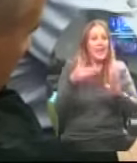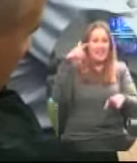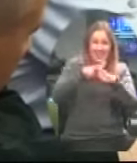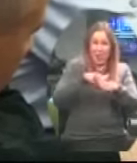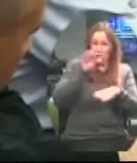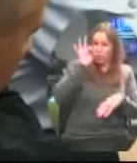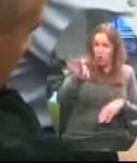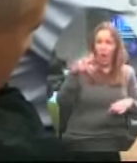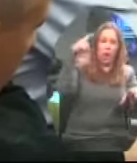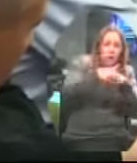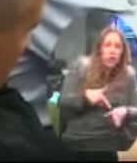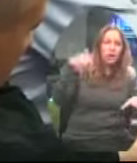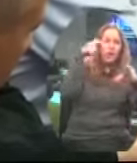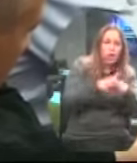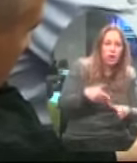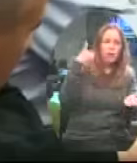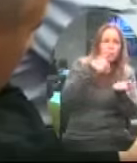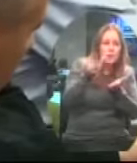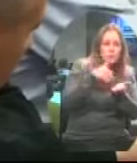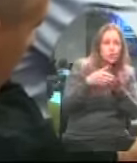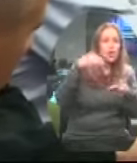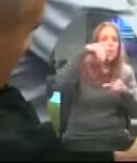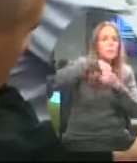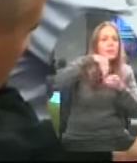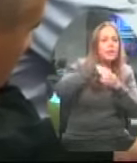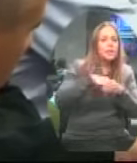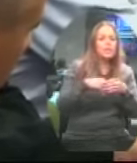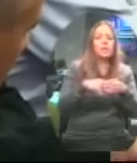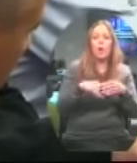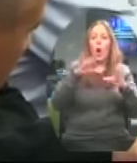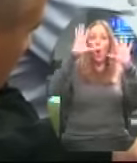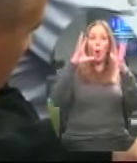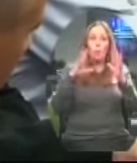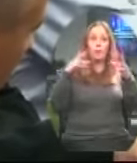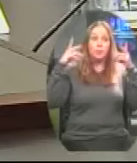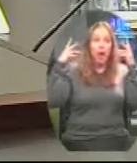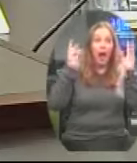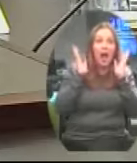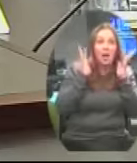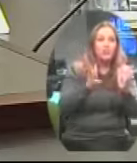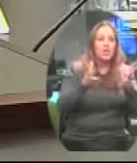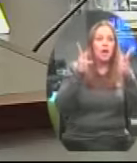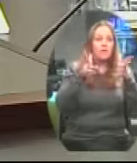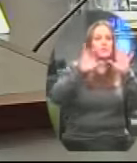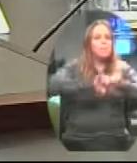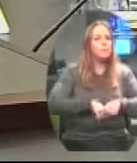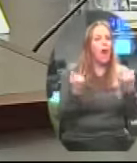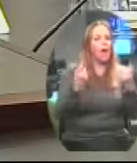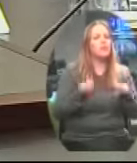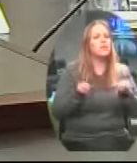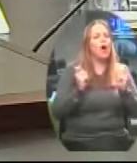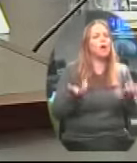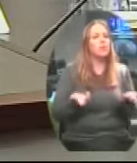הבלתי פוסקת בתכנים, ההפחדה הבלתי פוסקת של אומנים, היא זאת שמחריבה את התרבות. מה שאני לא מבין,